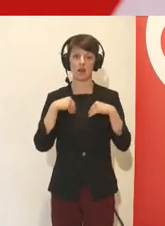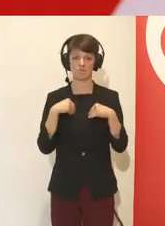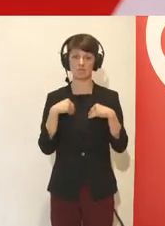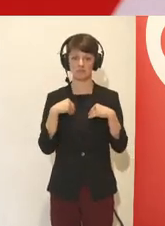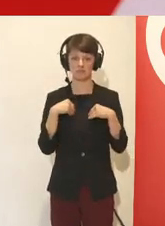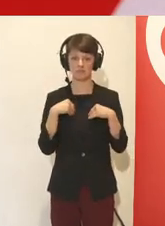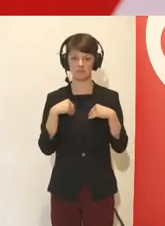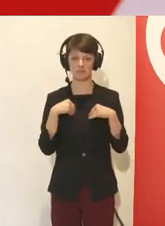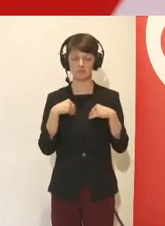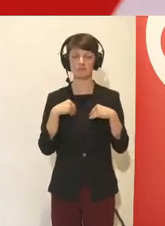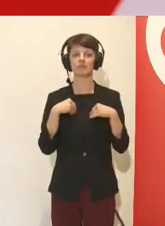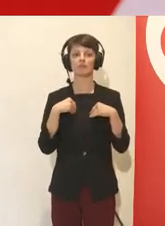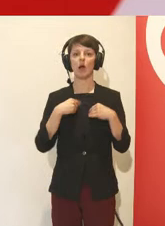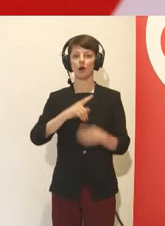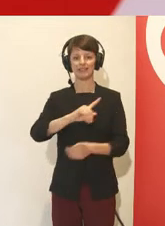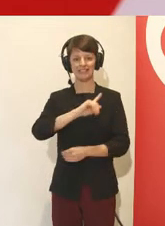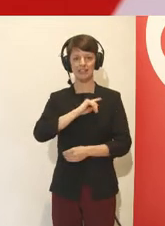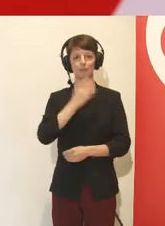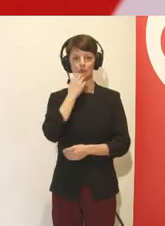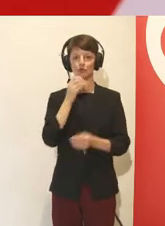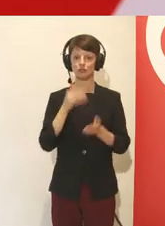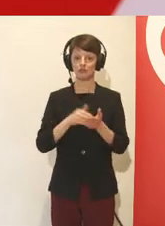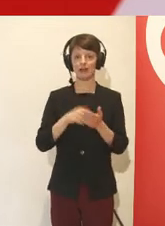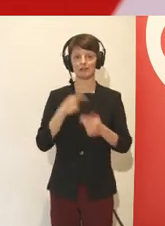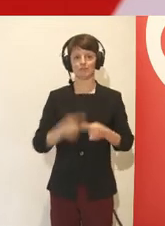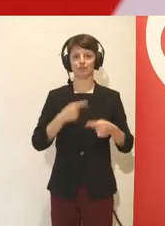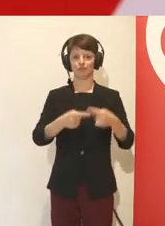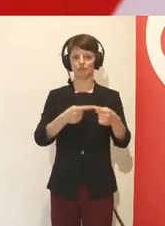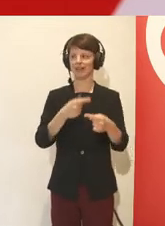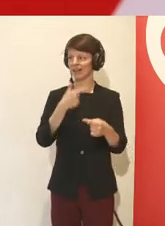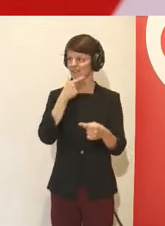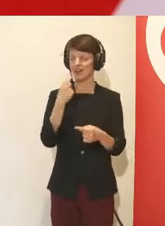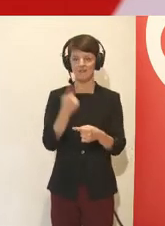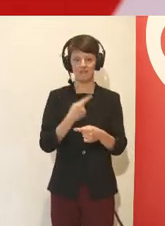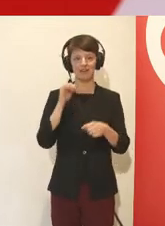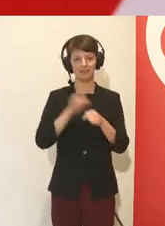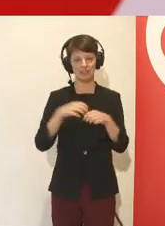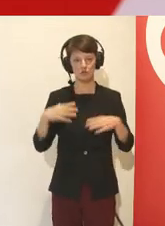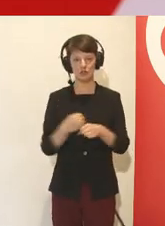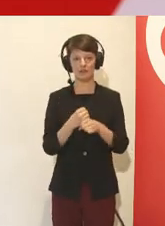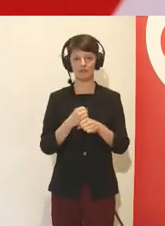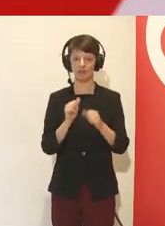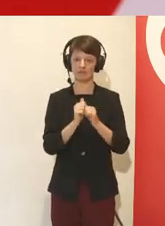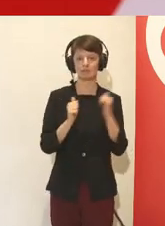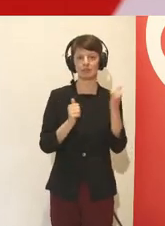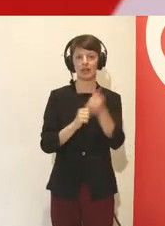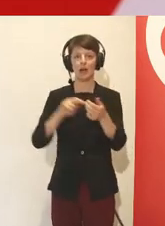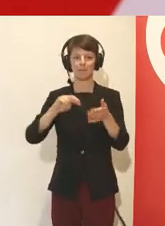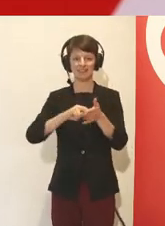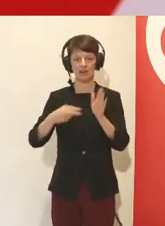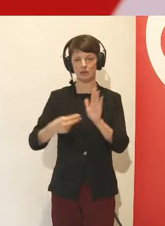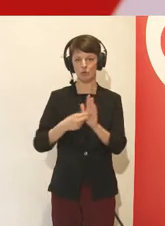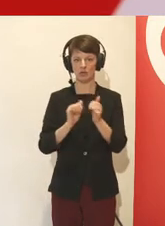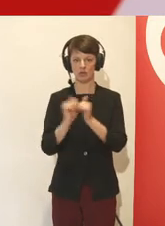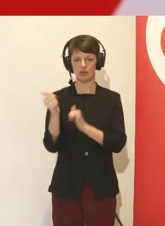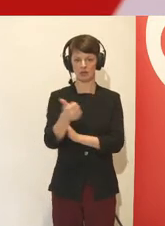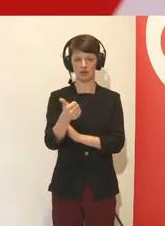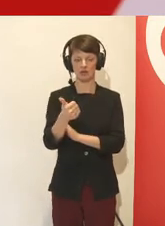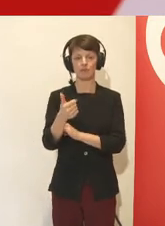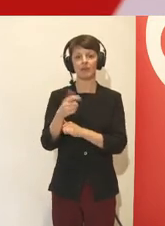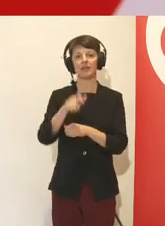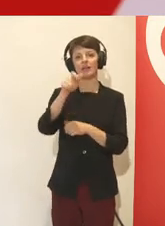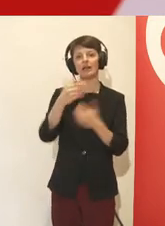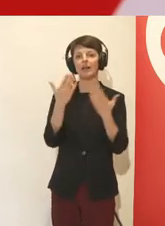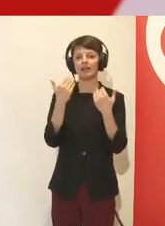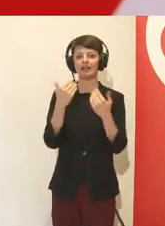ich will sagen ich will sie vorantreiben ich will dass wir das schaffen vorne anzustehen bei den technologien die zum kampf gegen den